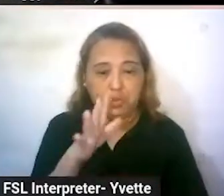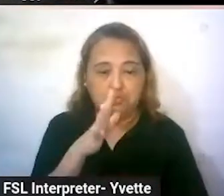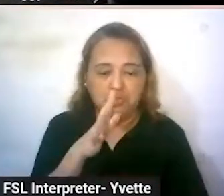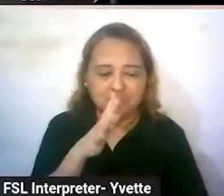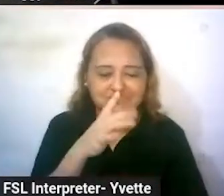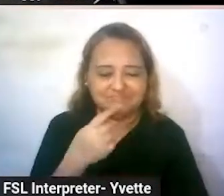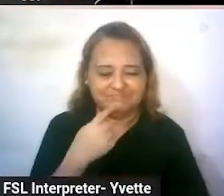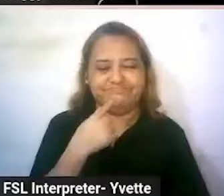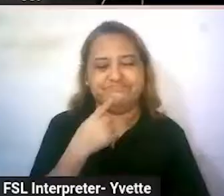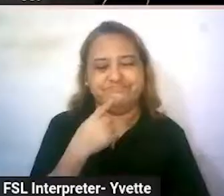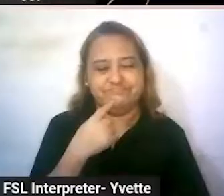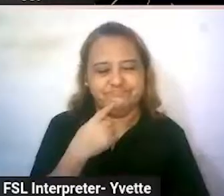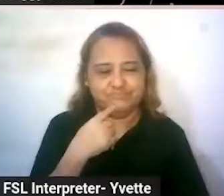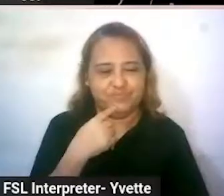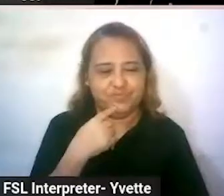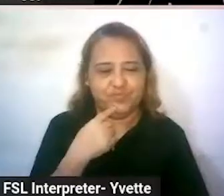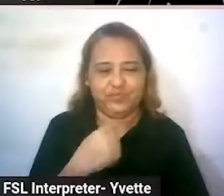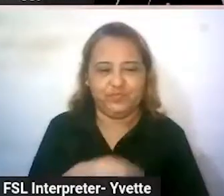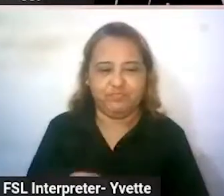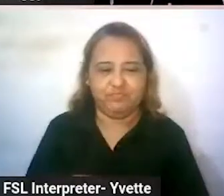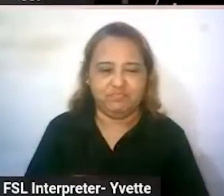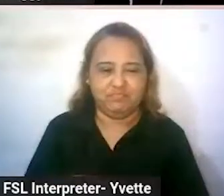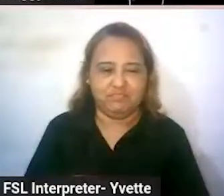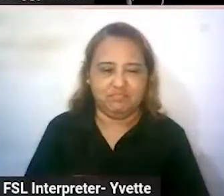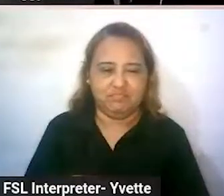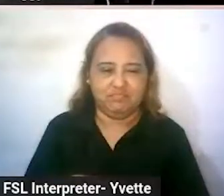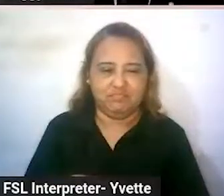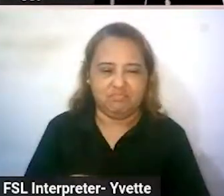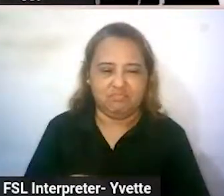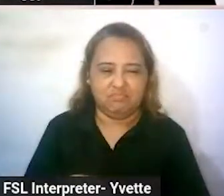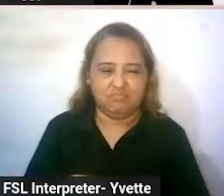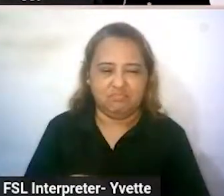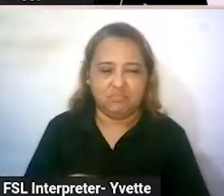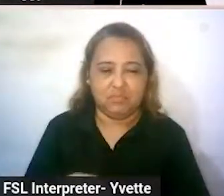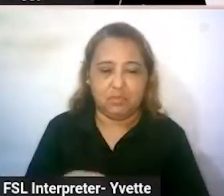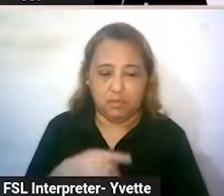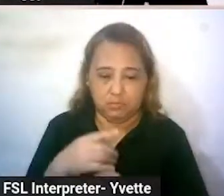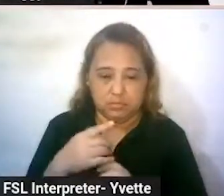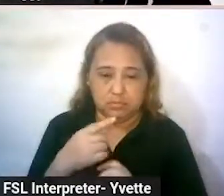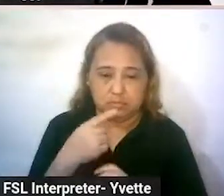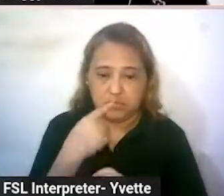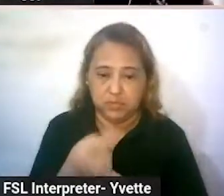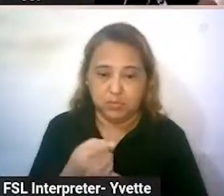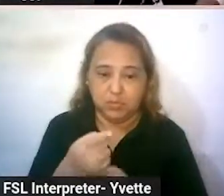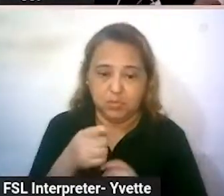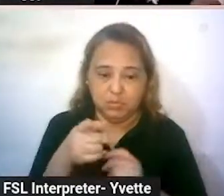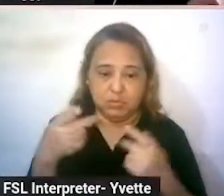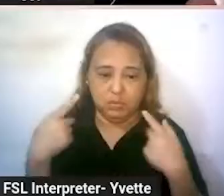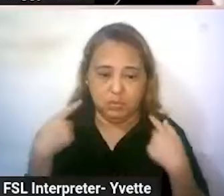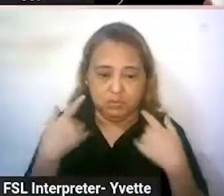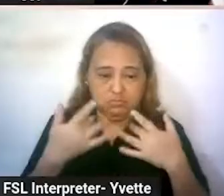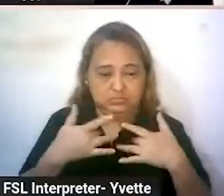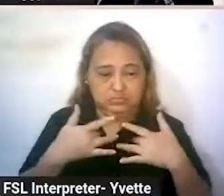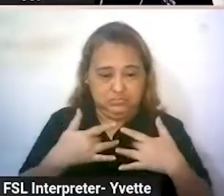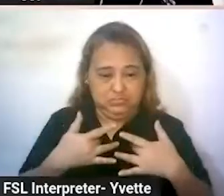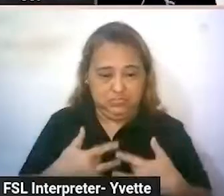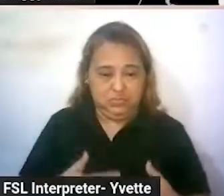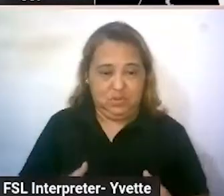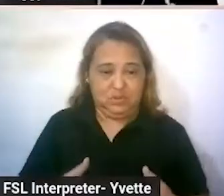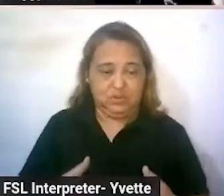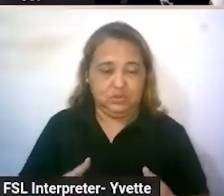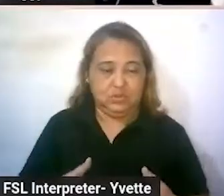disappointed. Pero kanina, early on, you also mentioned that you had a depression. Would you like to share with us